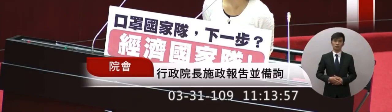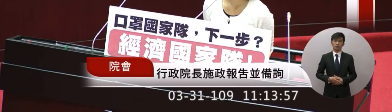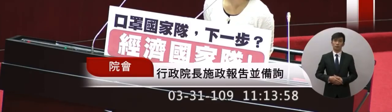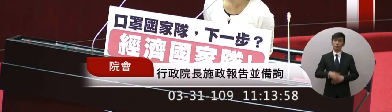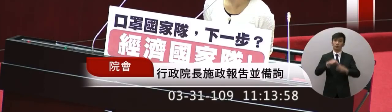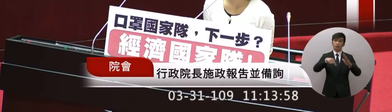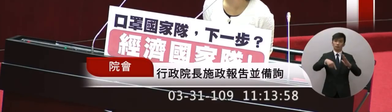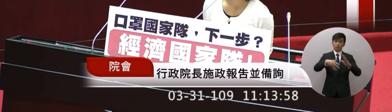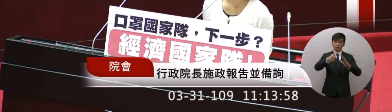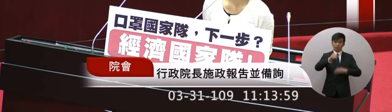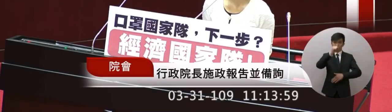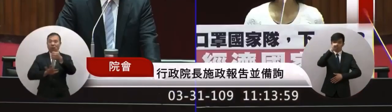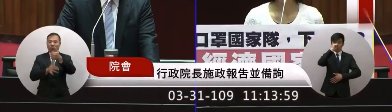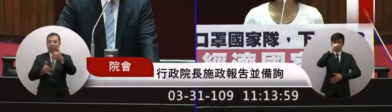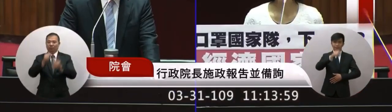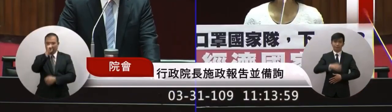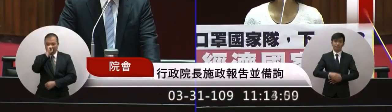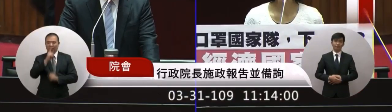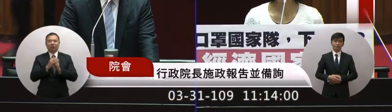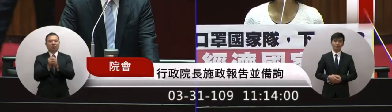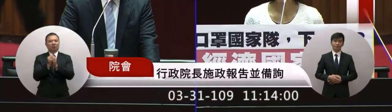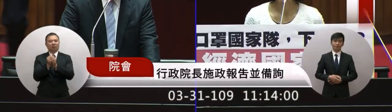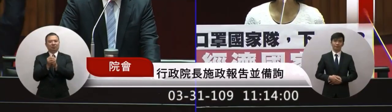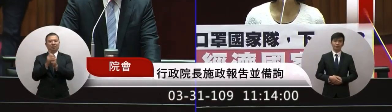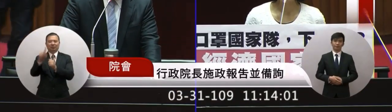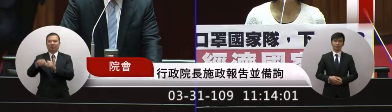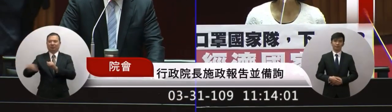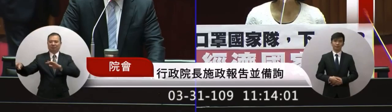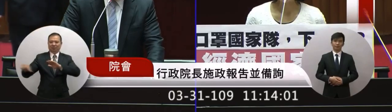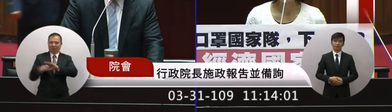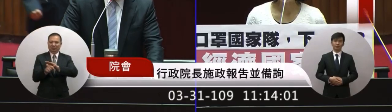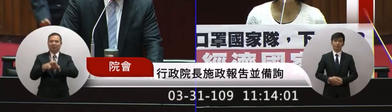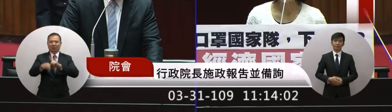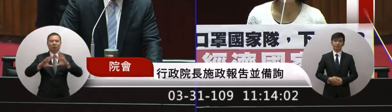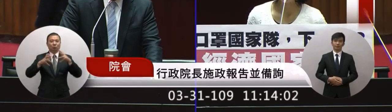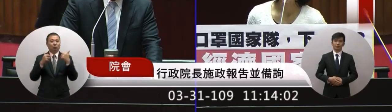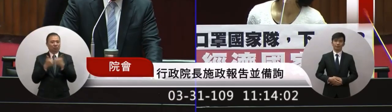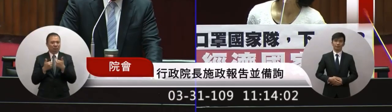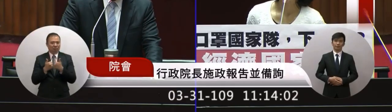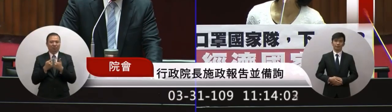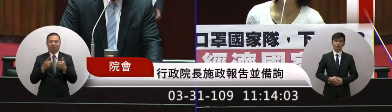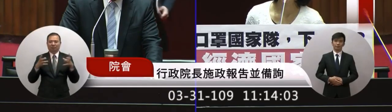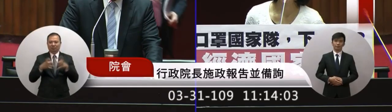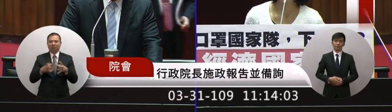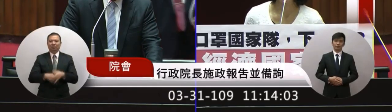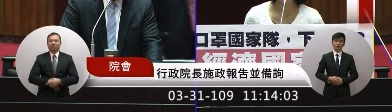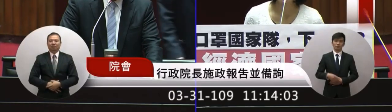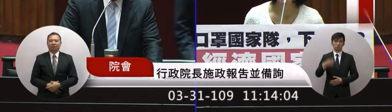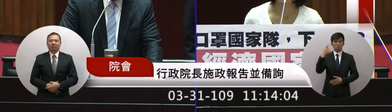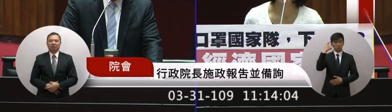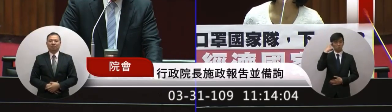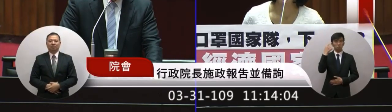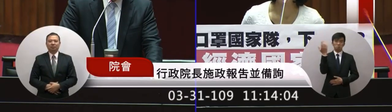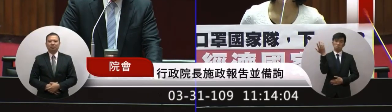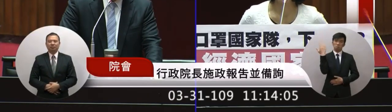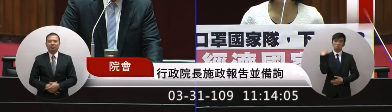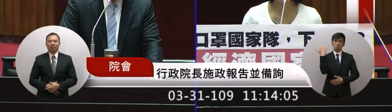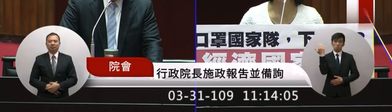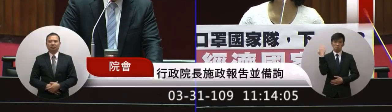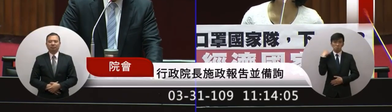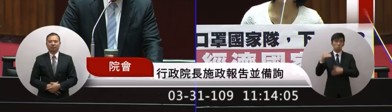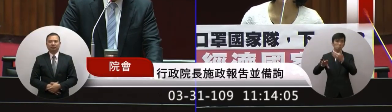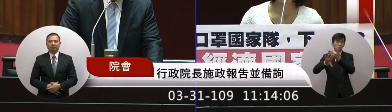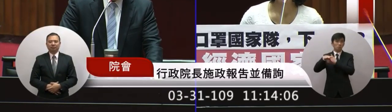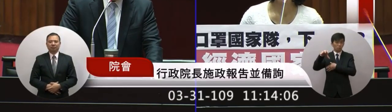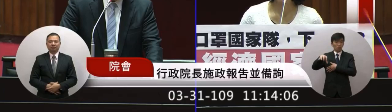院长你好。 喂，你好，恭喜进入国家殿堂，国会殿堂。 我想过去在很多的场合我有